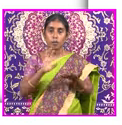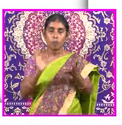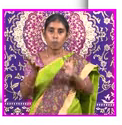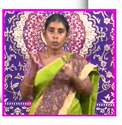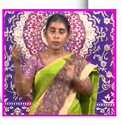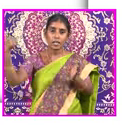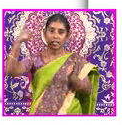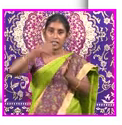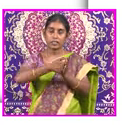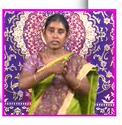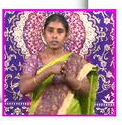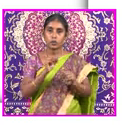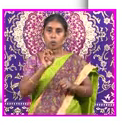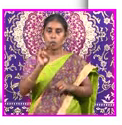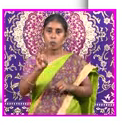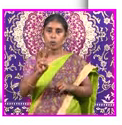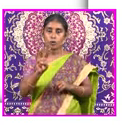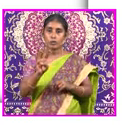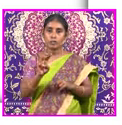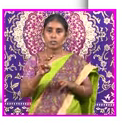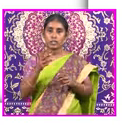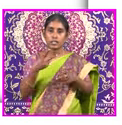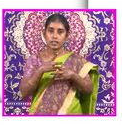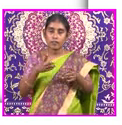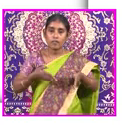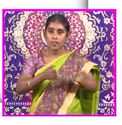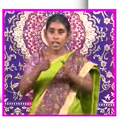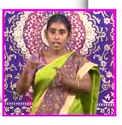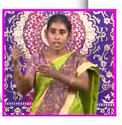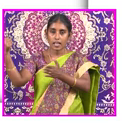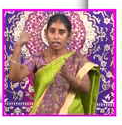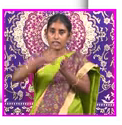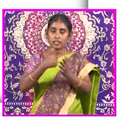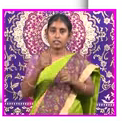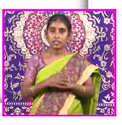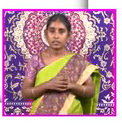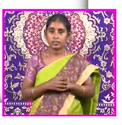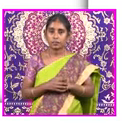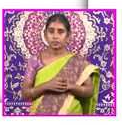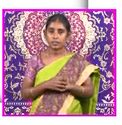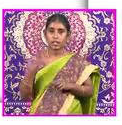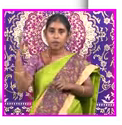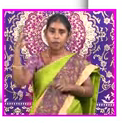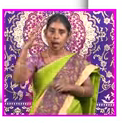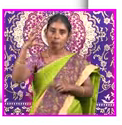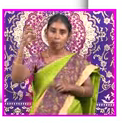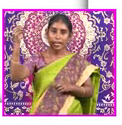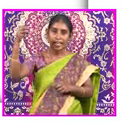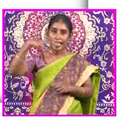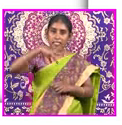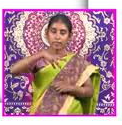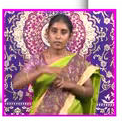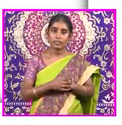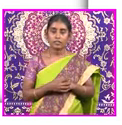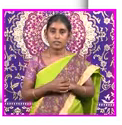வெப்ப கதிர்வீச்சு அப்படின்னு சொல்லுவோம். வெப்ப கதிர்வீச்சுன்றதுன்னா சூரியனிலிருந்து கிடைக்கக்கூடிய ஒளி கதிர்கள் வளிமண்டலத்தை கடந்து